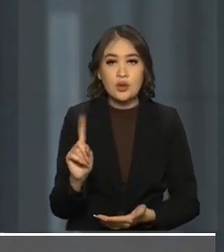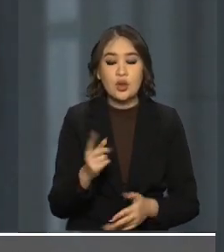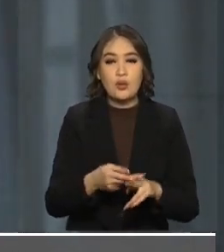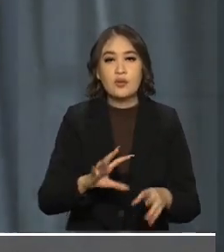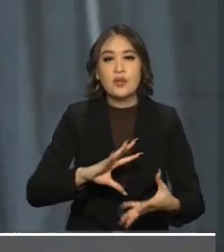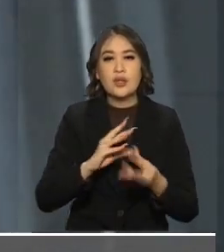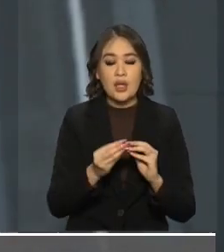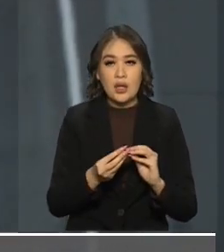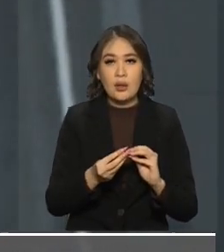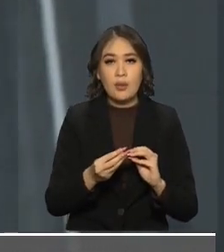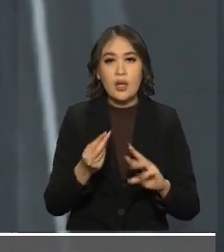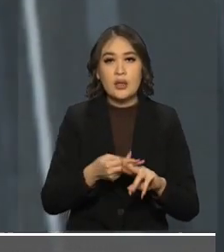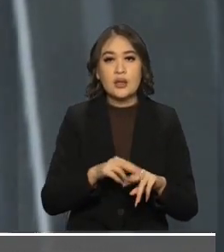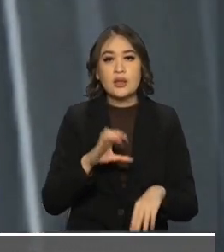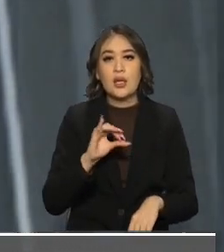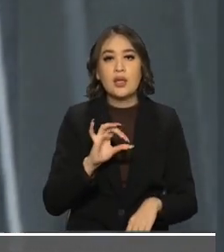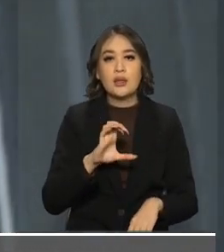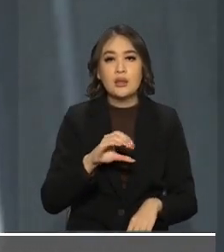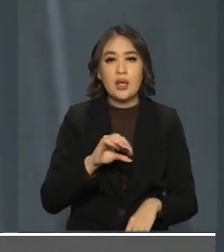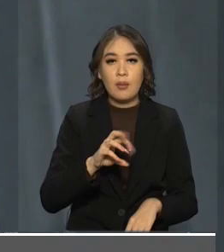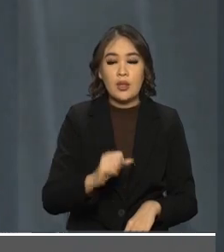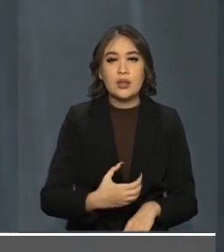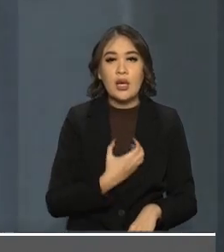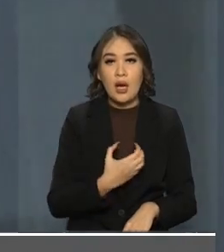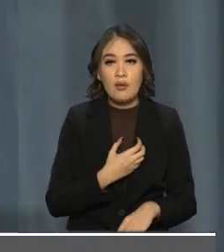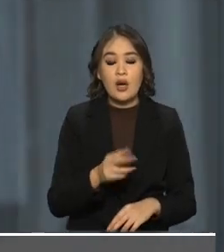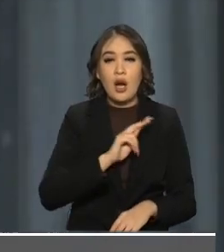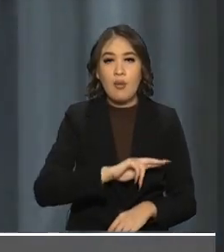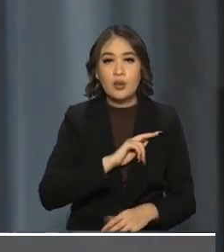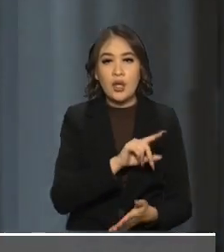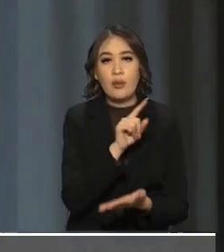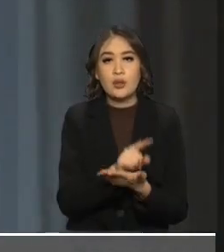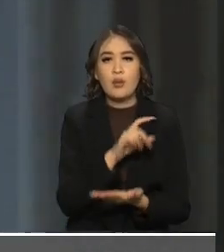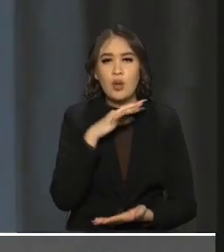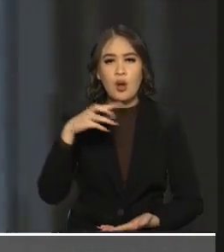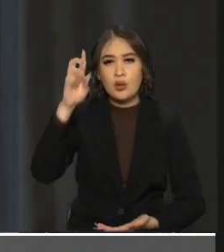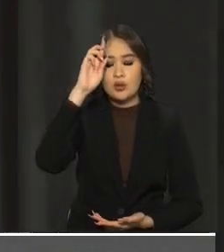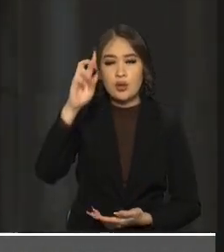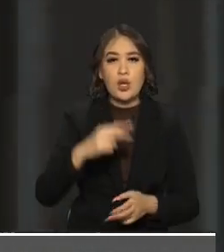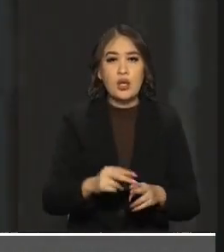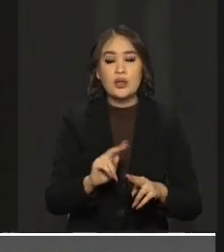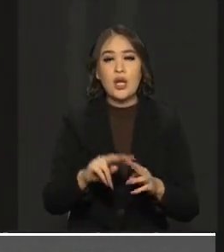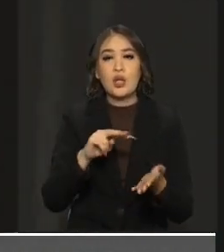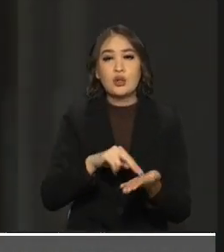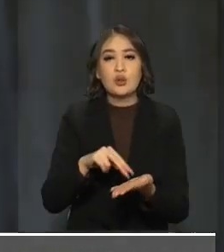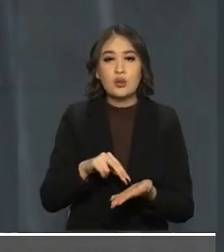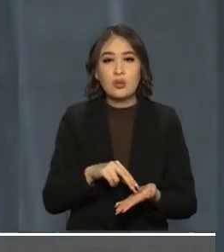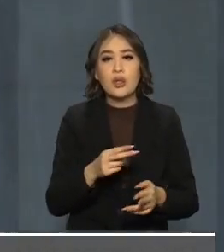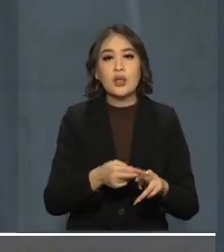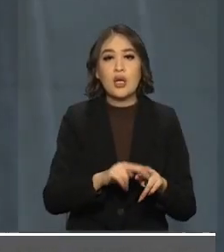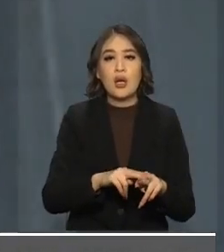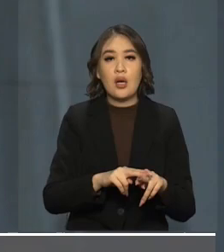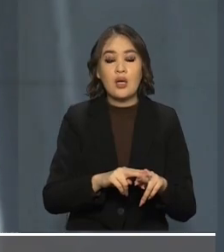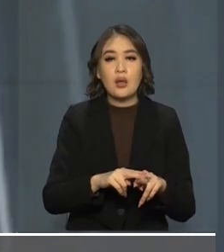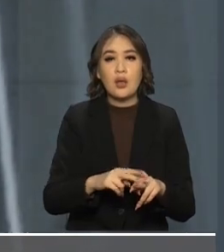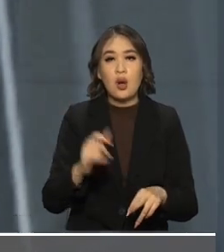целом, вот эта система социального страхования обязательного работника во многих странах, часть этих сумм от страховых компаний, если они в